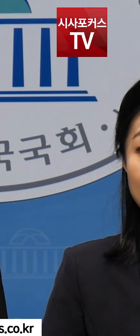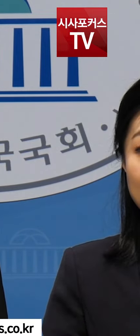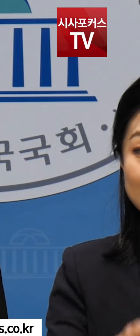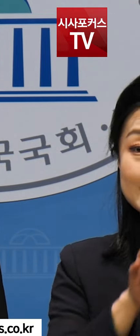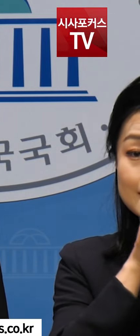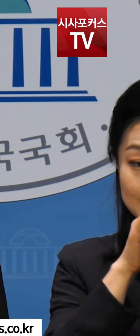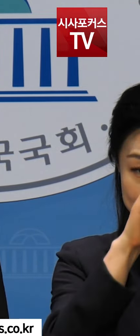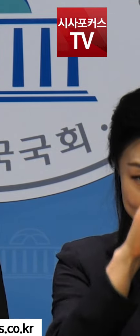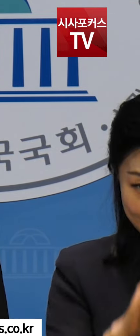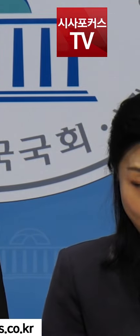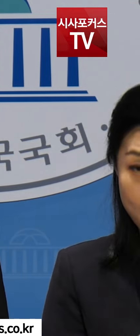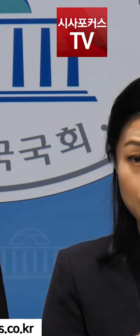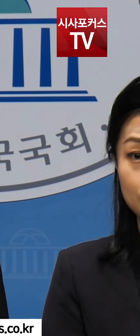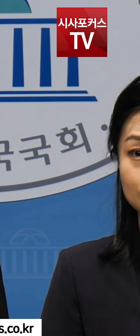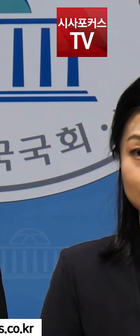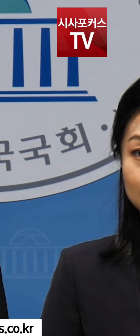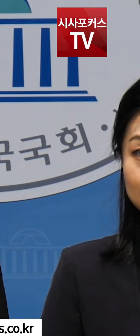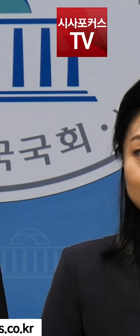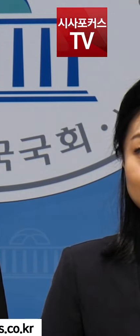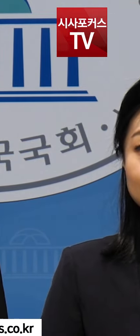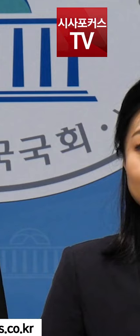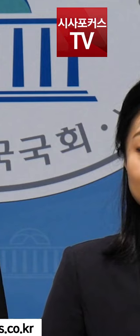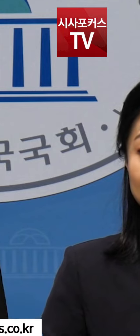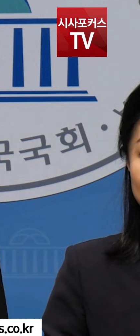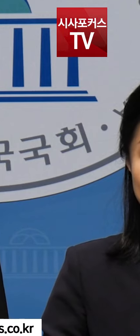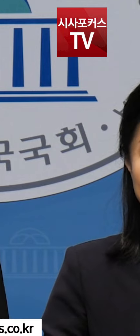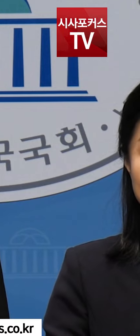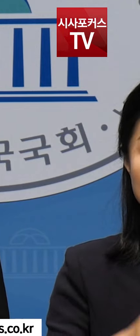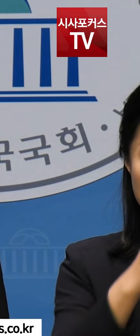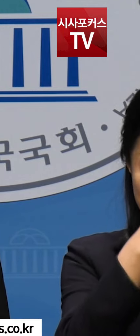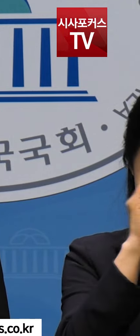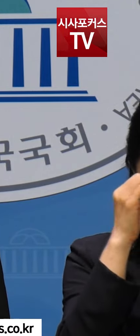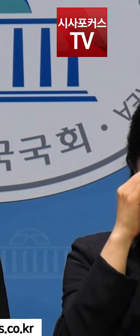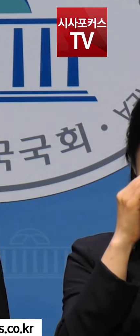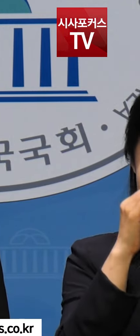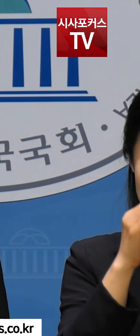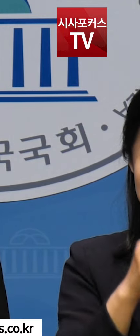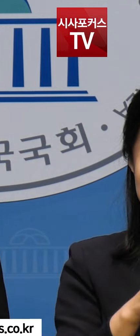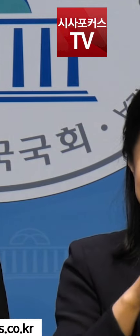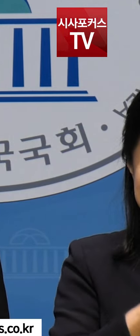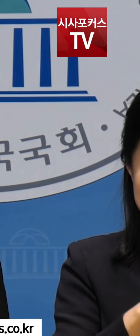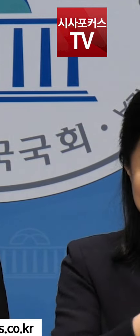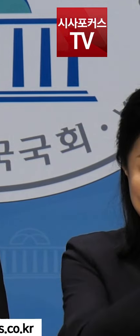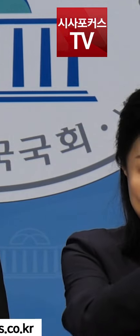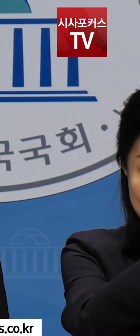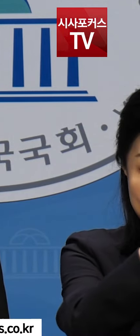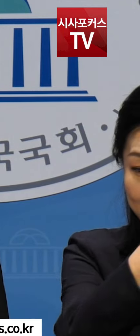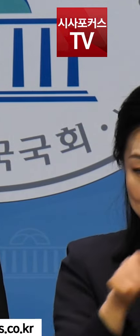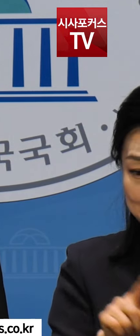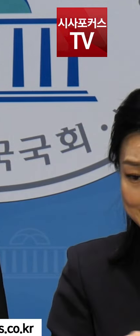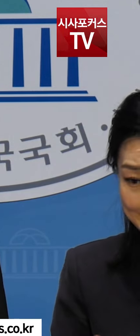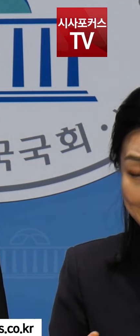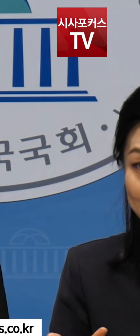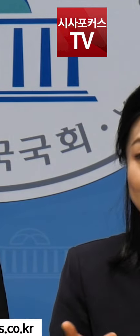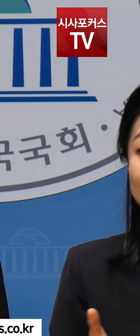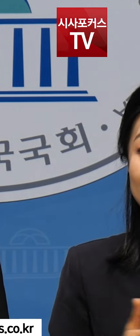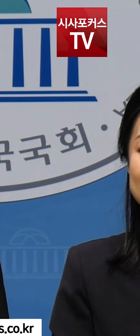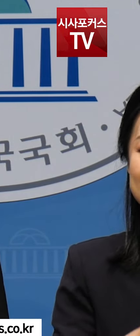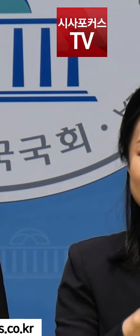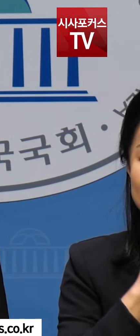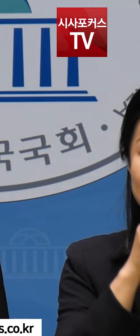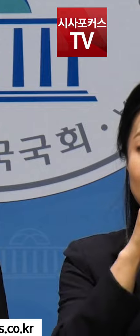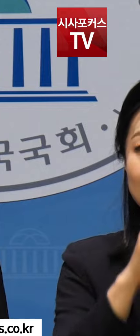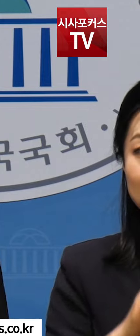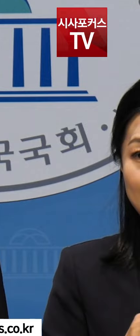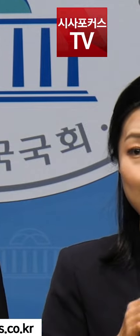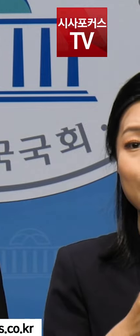사실 자체가 팩트 자체가 틀리기 때문에 2심 재판에서는 보다 진실이 밝혀질